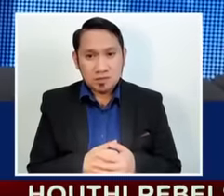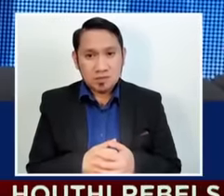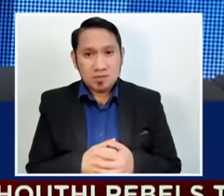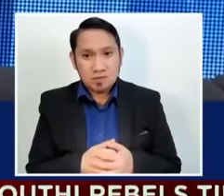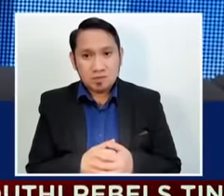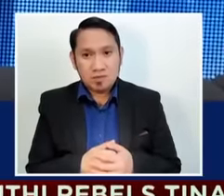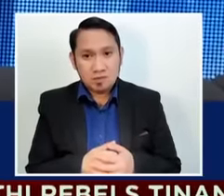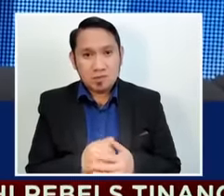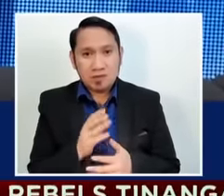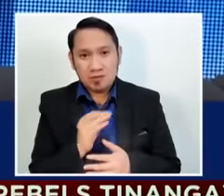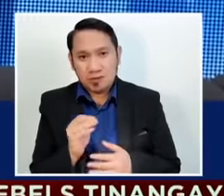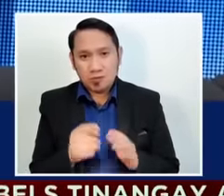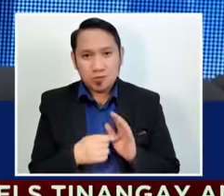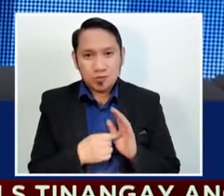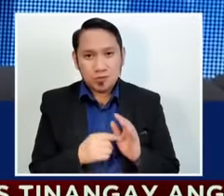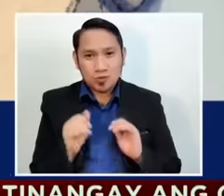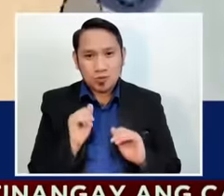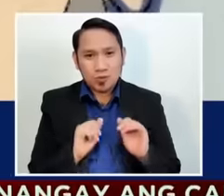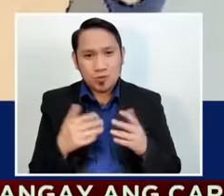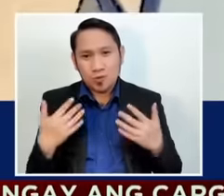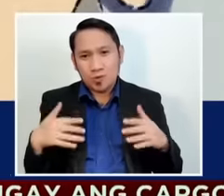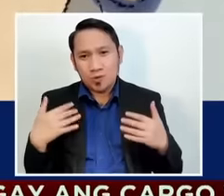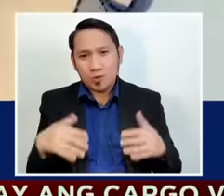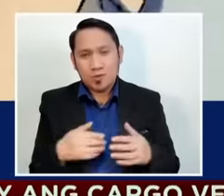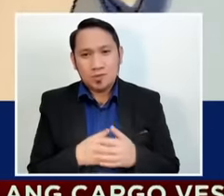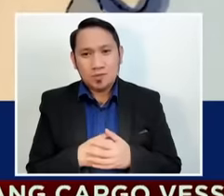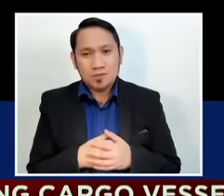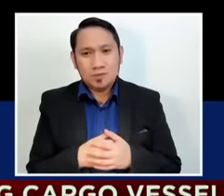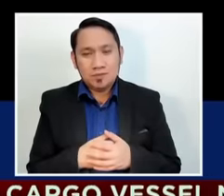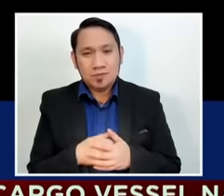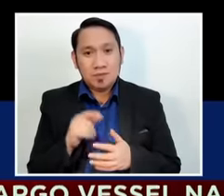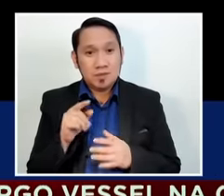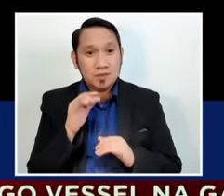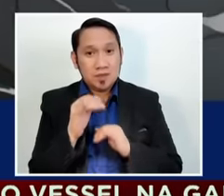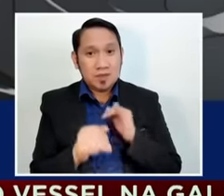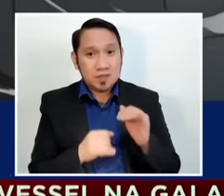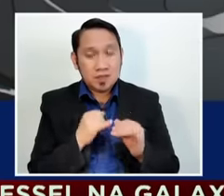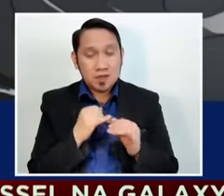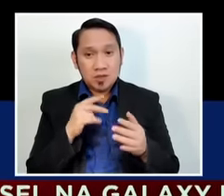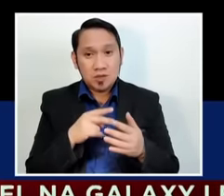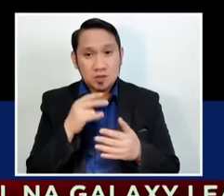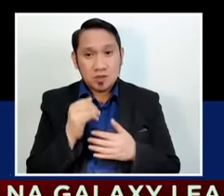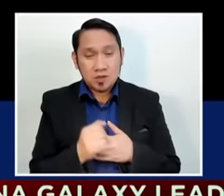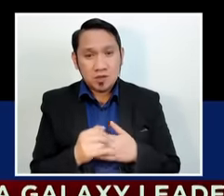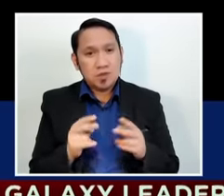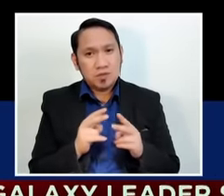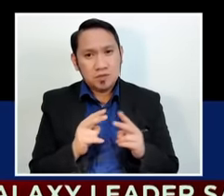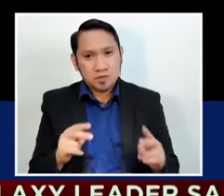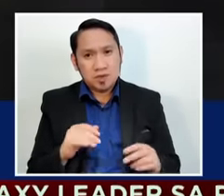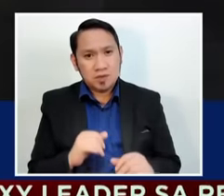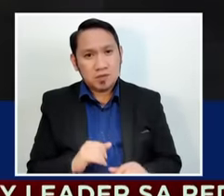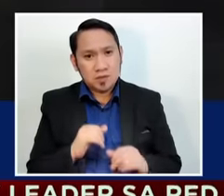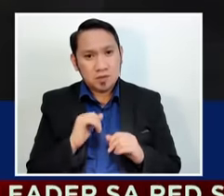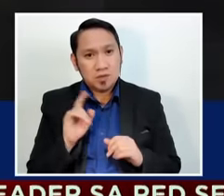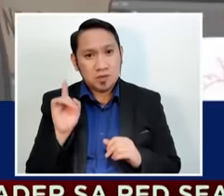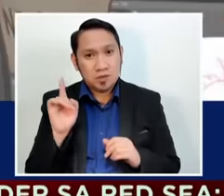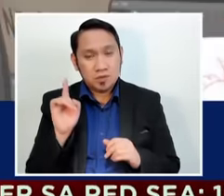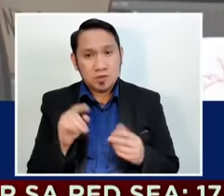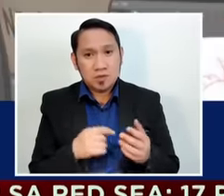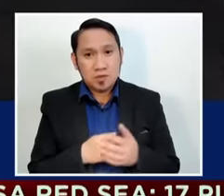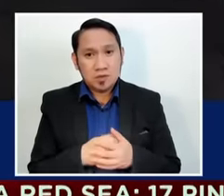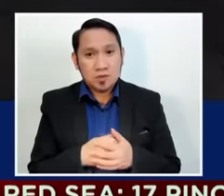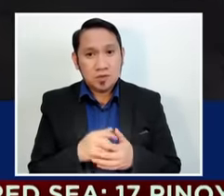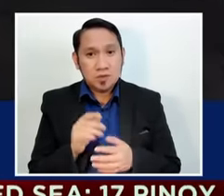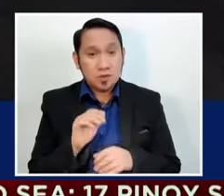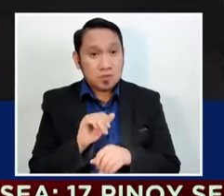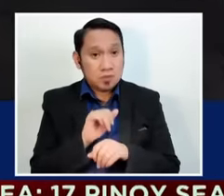wow! Ang wild nun! Bukod sa kanyang international projects, ipinagmamalaki rin ni Dolly ang pinagbibidahan niyang full-length